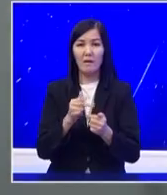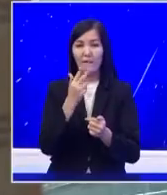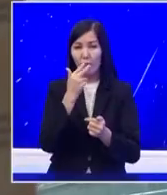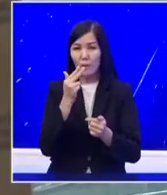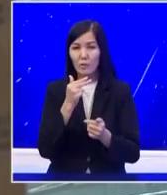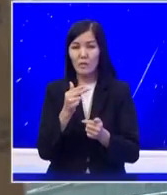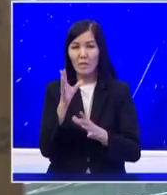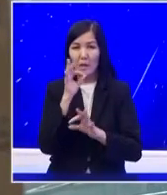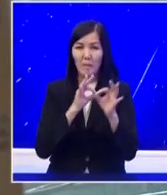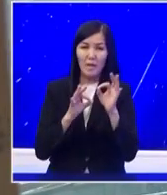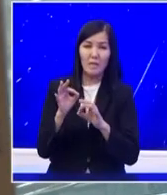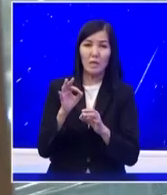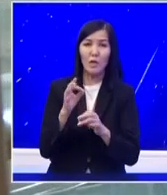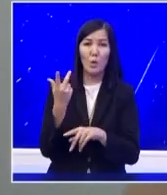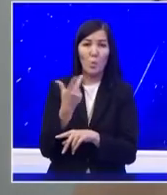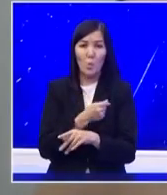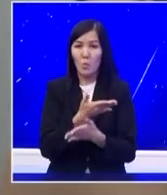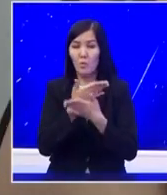сразу исчезли. Это первая неделя